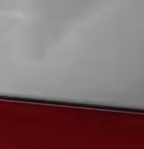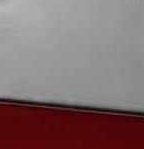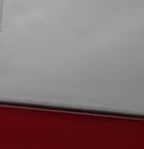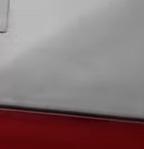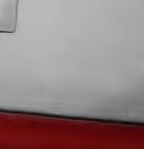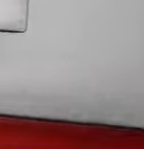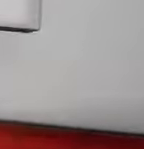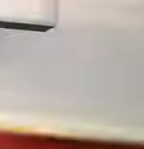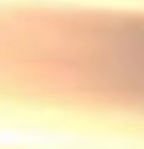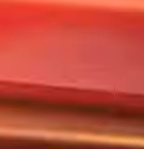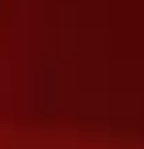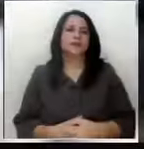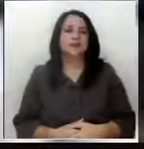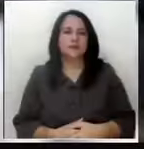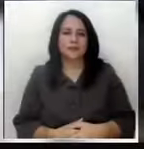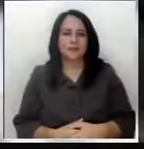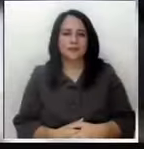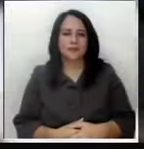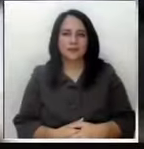Joseph Moro. Joseph!